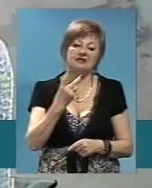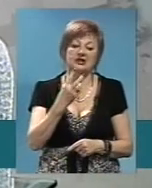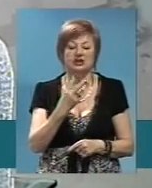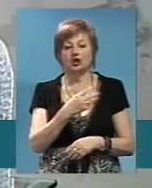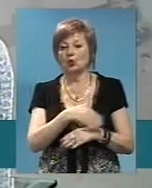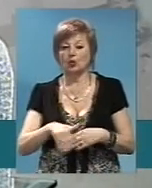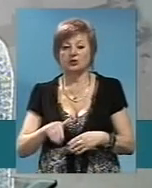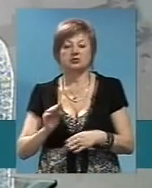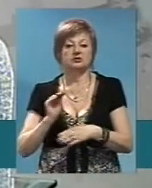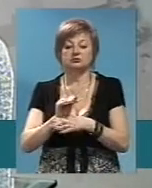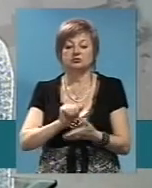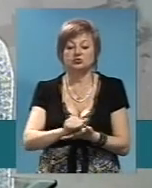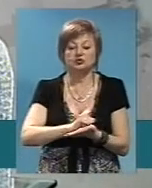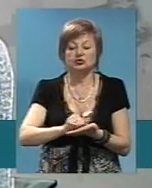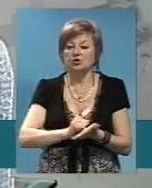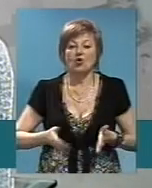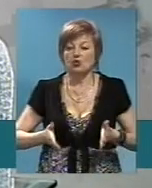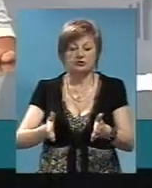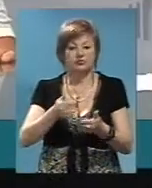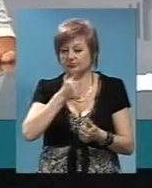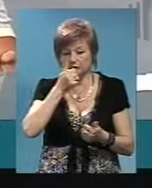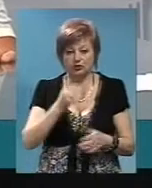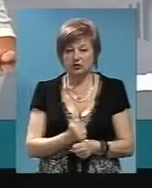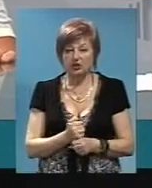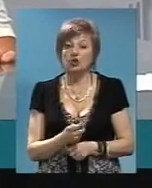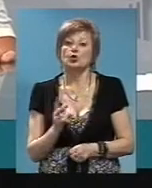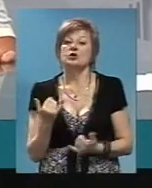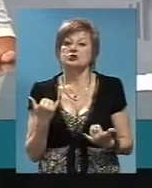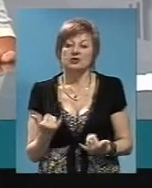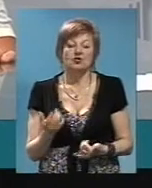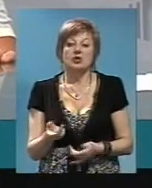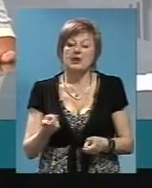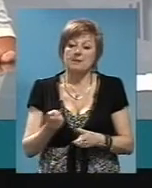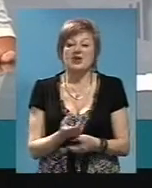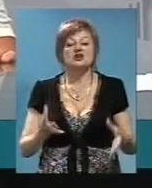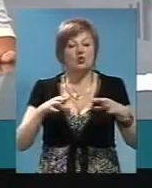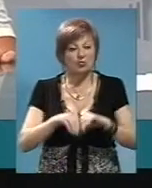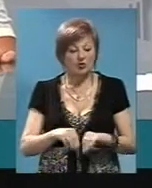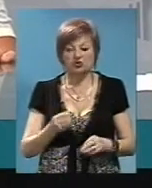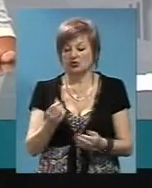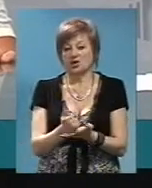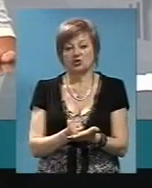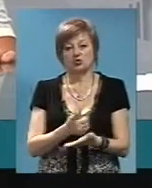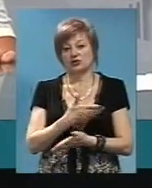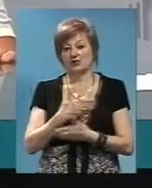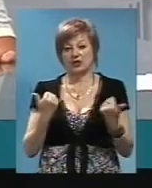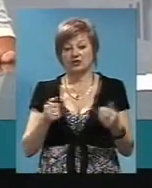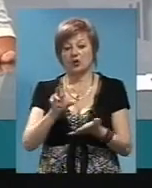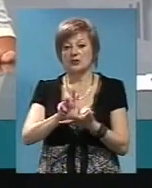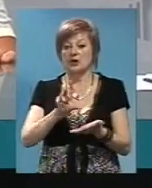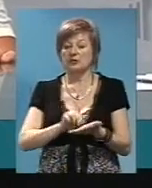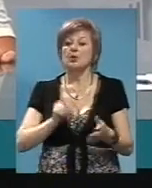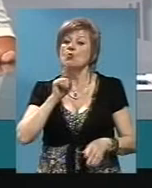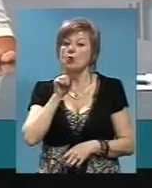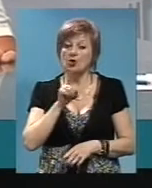не заасфальтуємо, але сьогодні, на жаль, без об'єднання у нас ресурсу нема. Тому на прикладі Пологівської міської